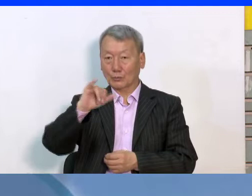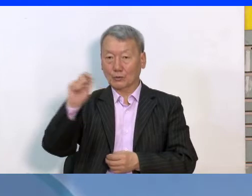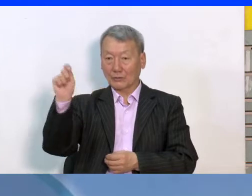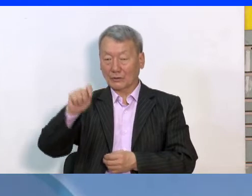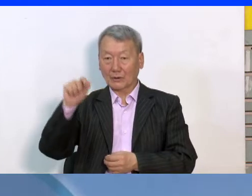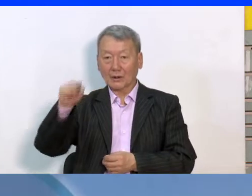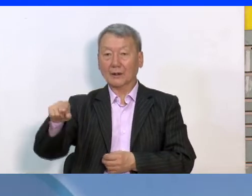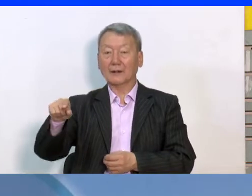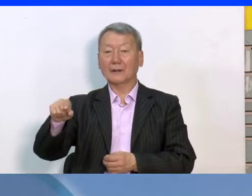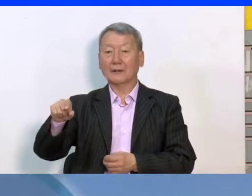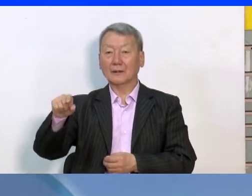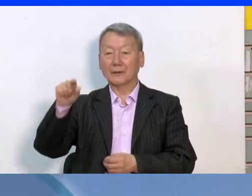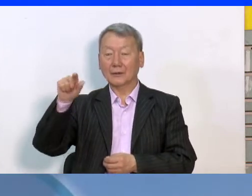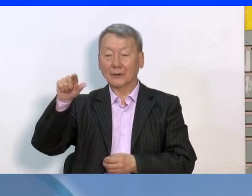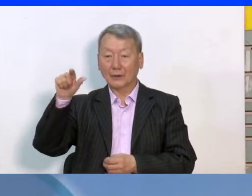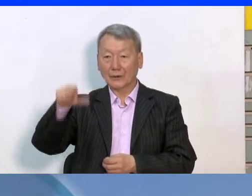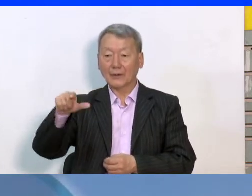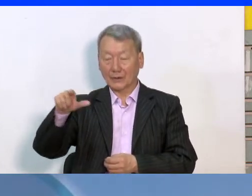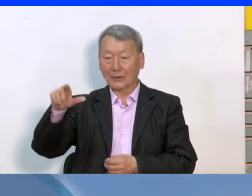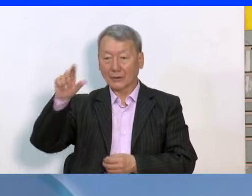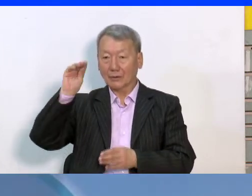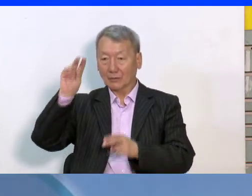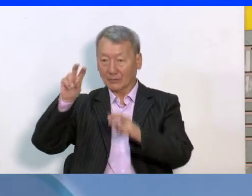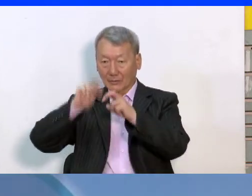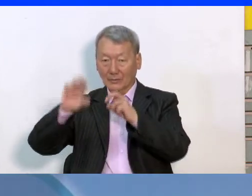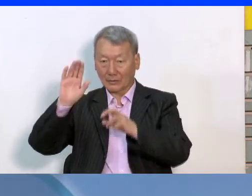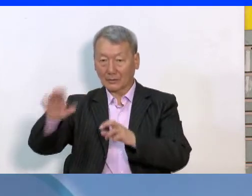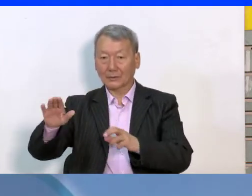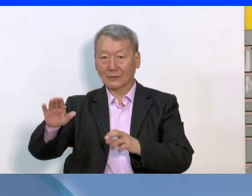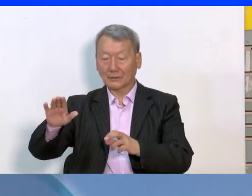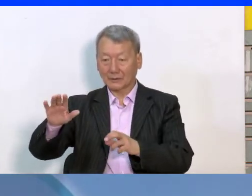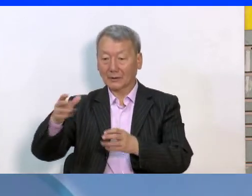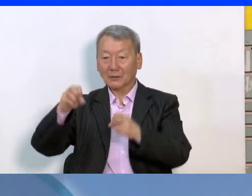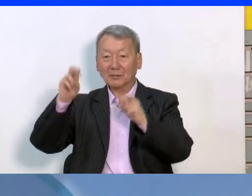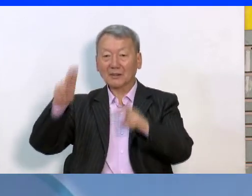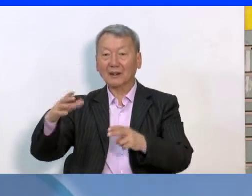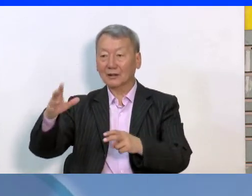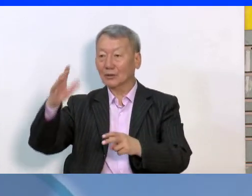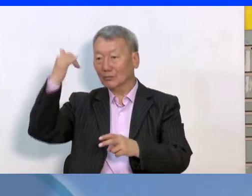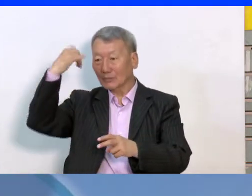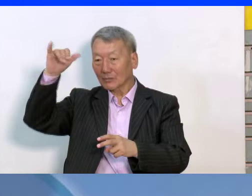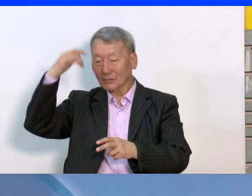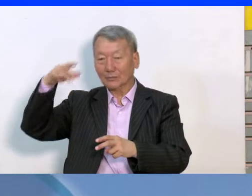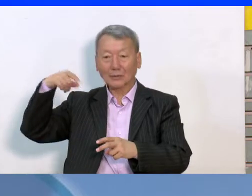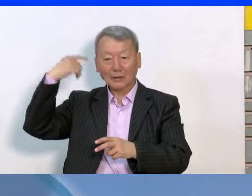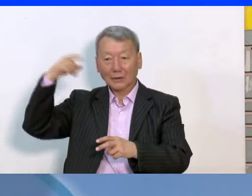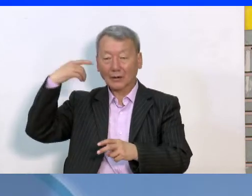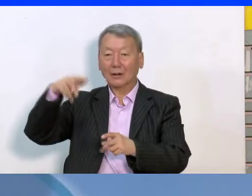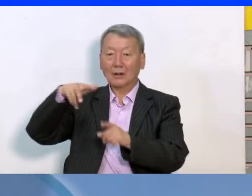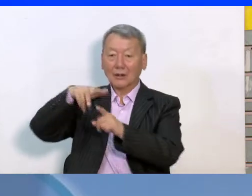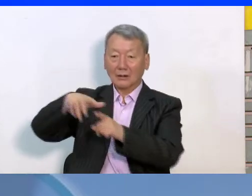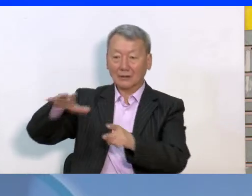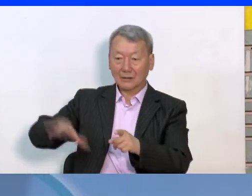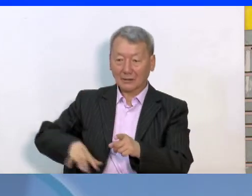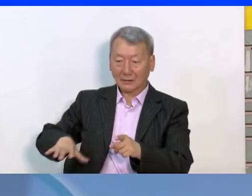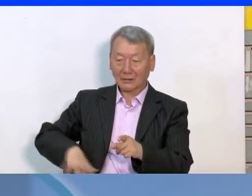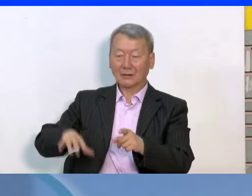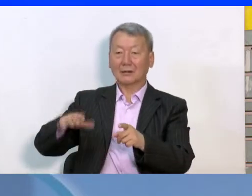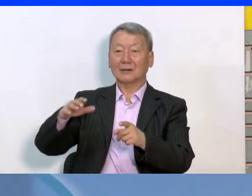иштейт. Анан малды дагы ирет менен коюшат деп талаптарды коюп атат ветеринарлар. Жылкы бир